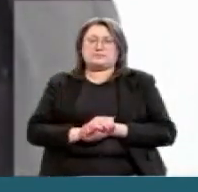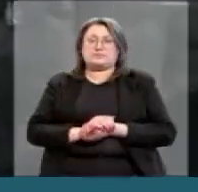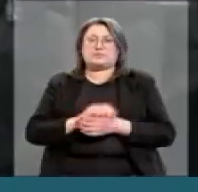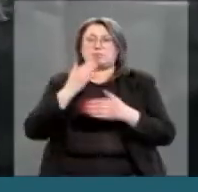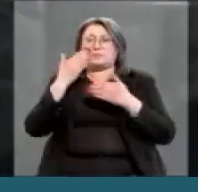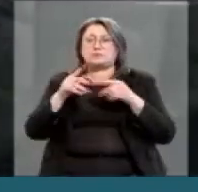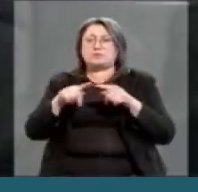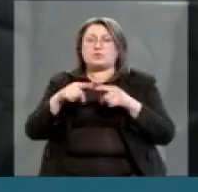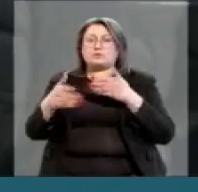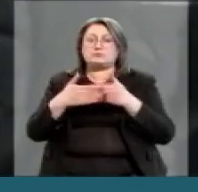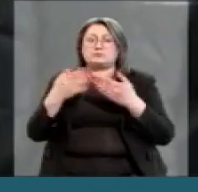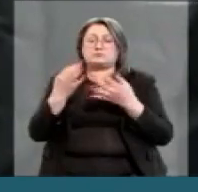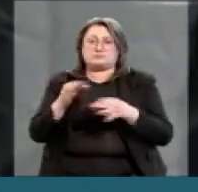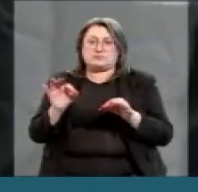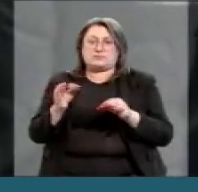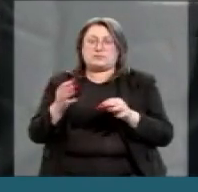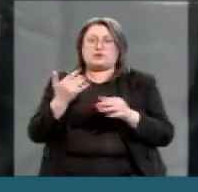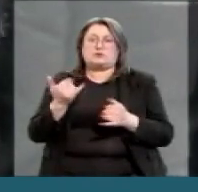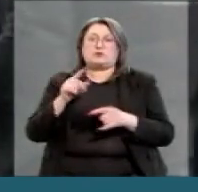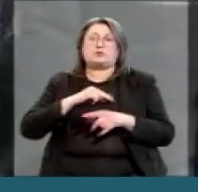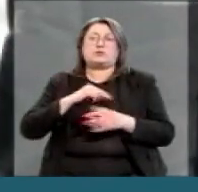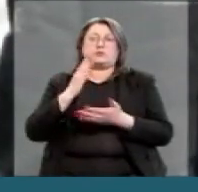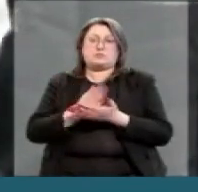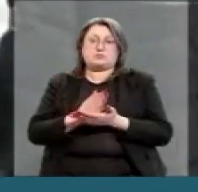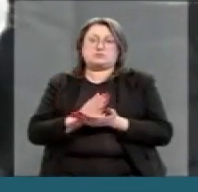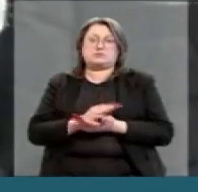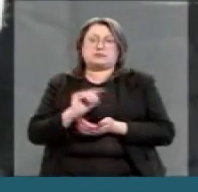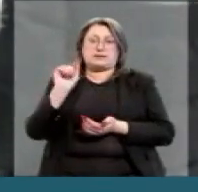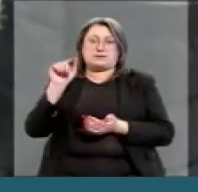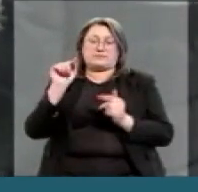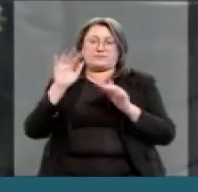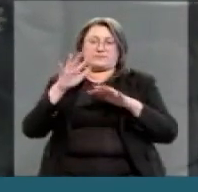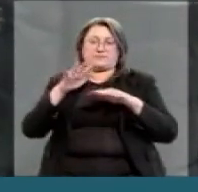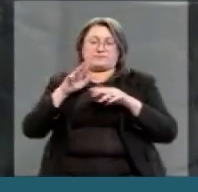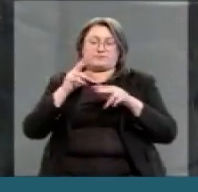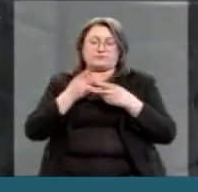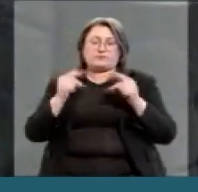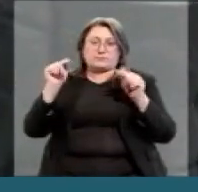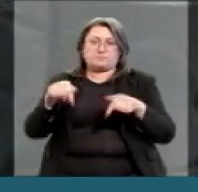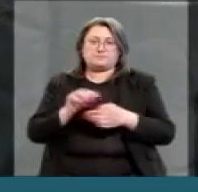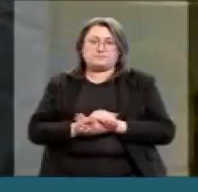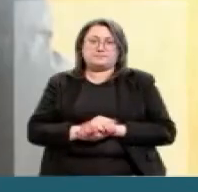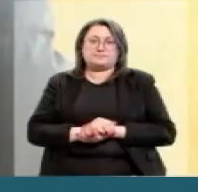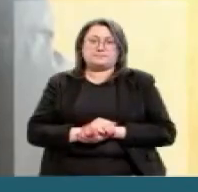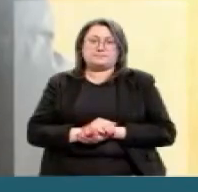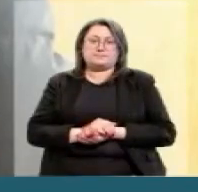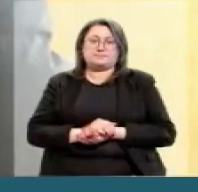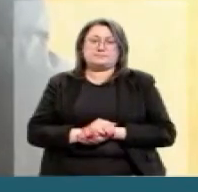еңбекпен қамтылып жұмыста істейді. Ұйымдастырылған шараның арқасында отбасымен кездесіп, сағынышын басқанын айтады.